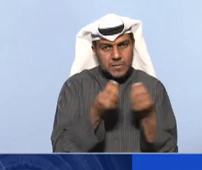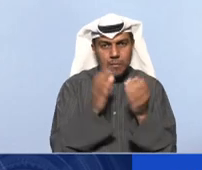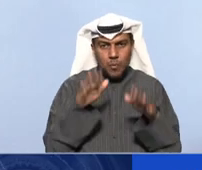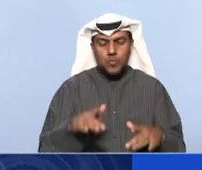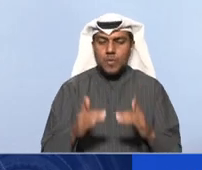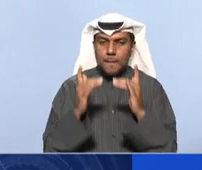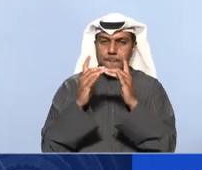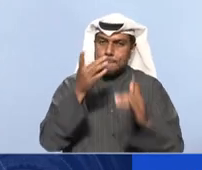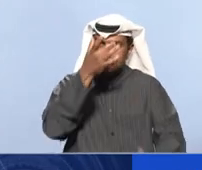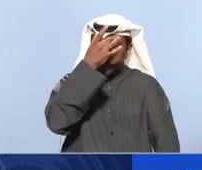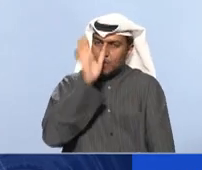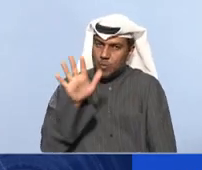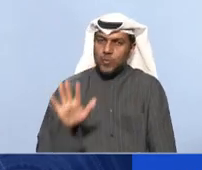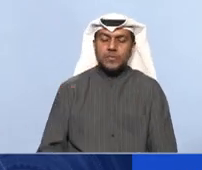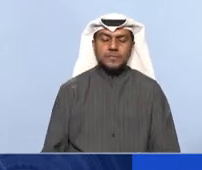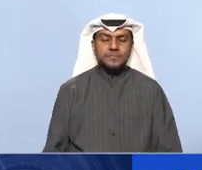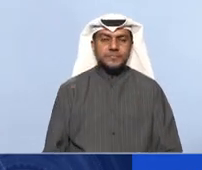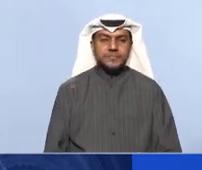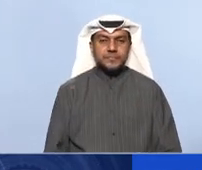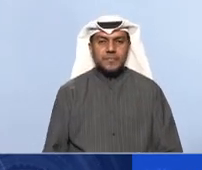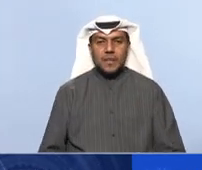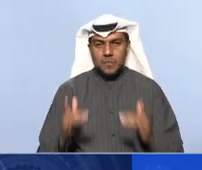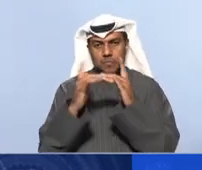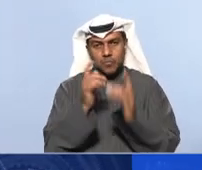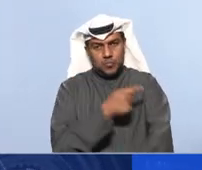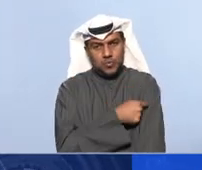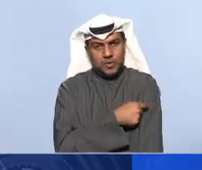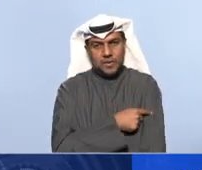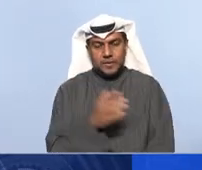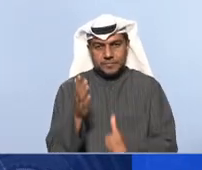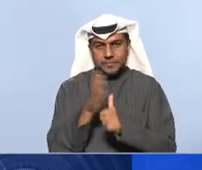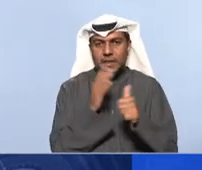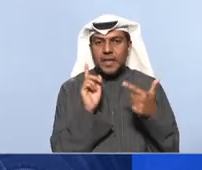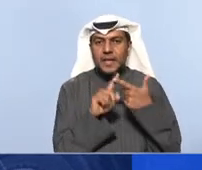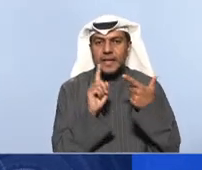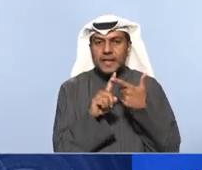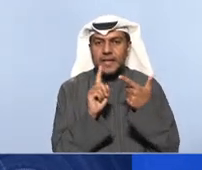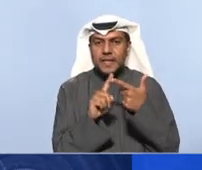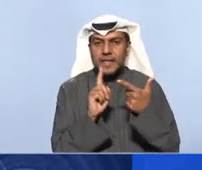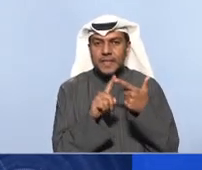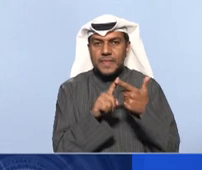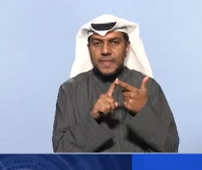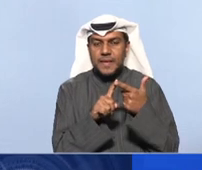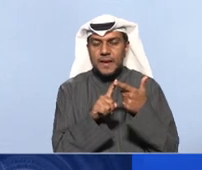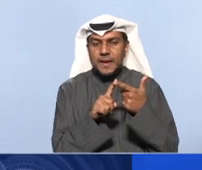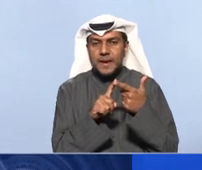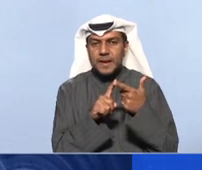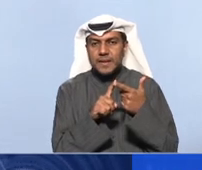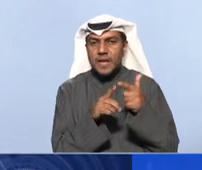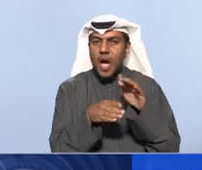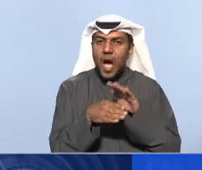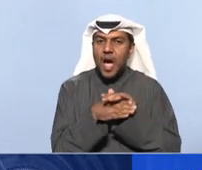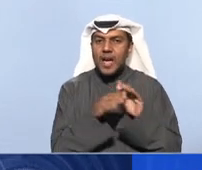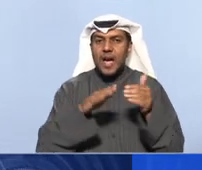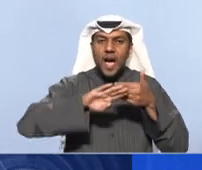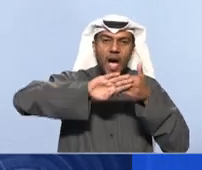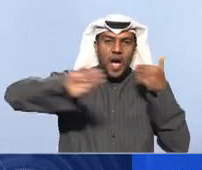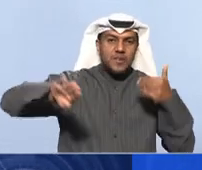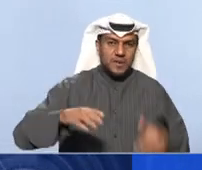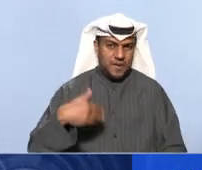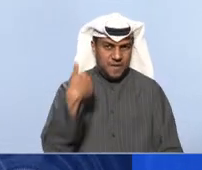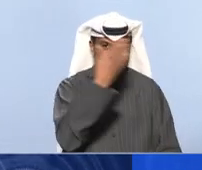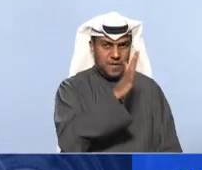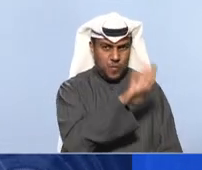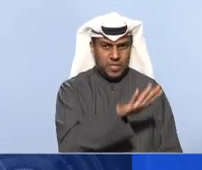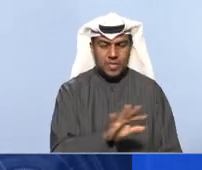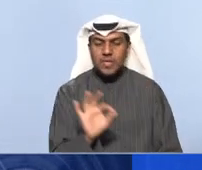بالنسبة لإخواننا المتواجدين في المراكز المحددة للحجر الصحي، نحن نسعى دائما